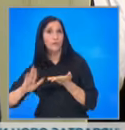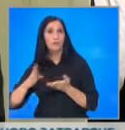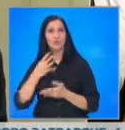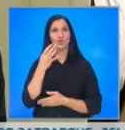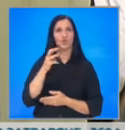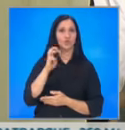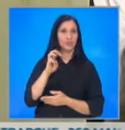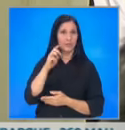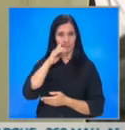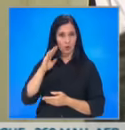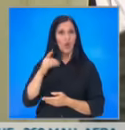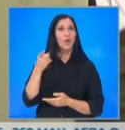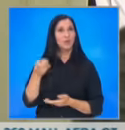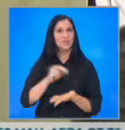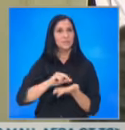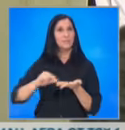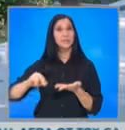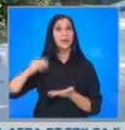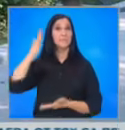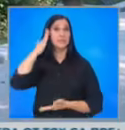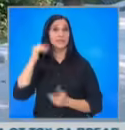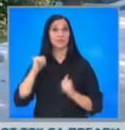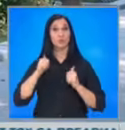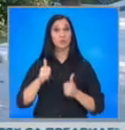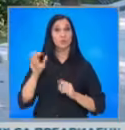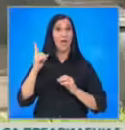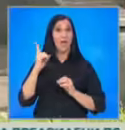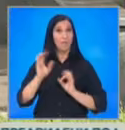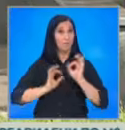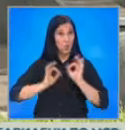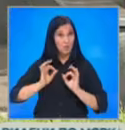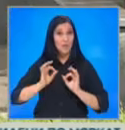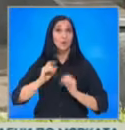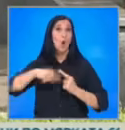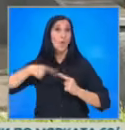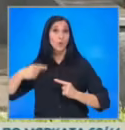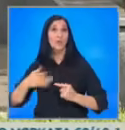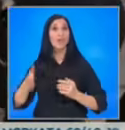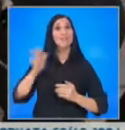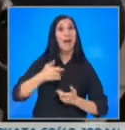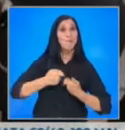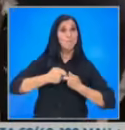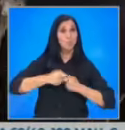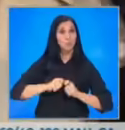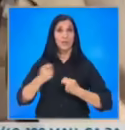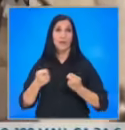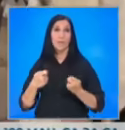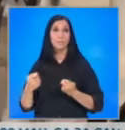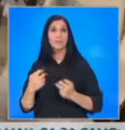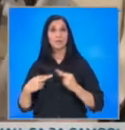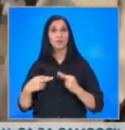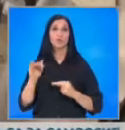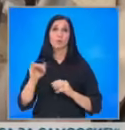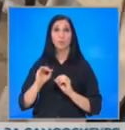430 милиона и това се администрира от Министерството на туризма. Процент от оборотите на най-пострадалия бизнес ресторантьорския ще бъде